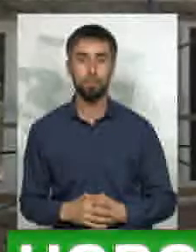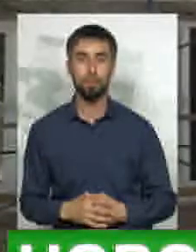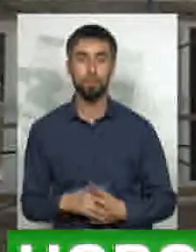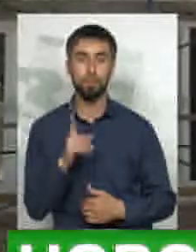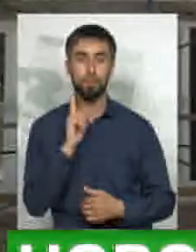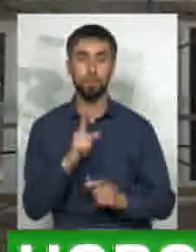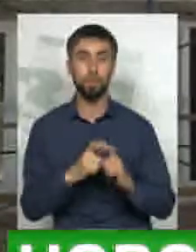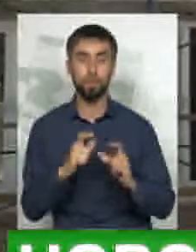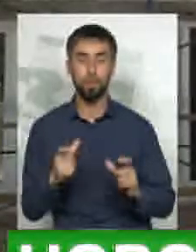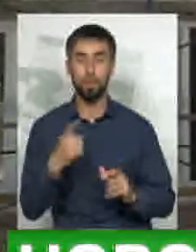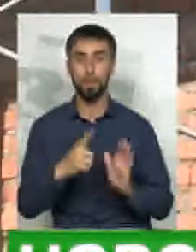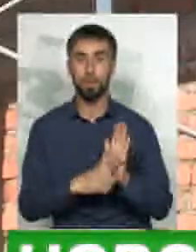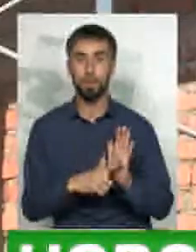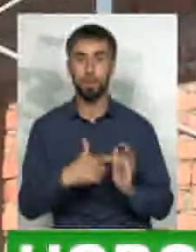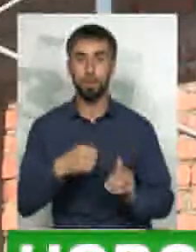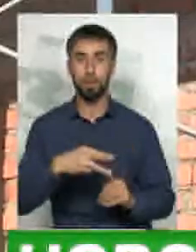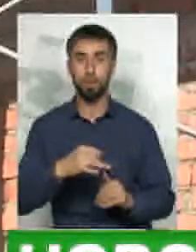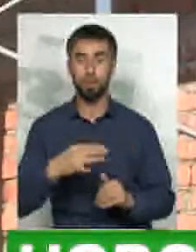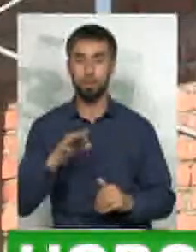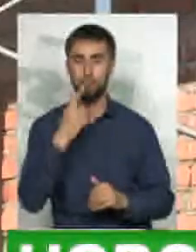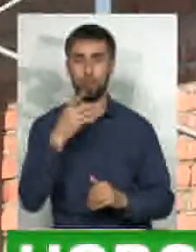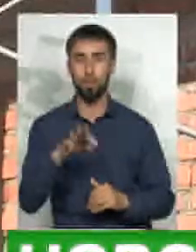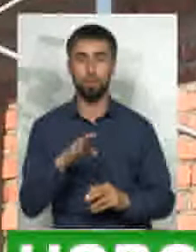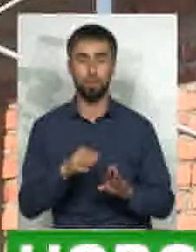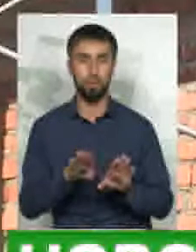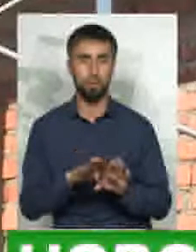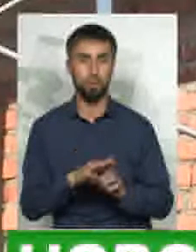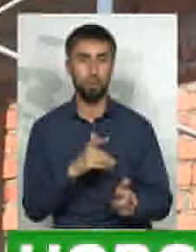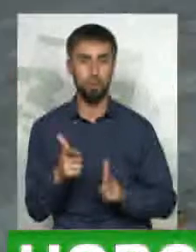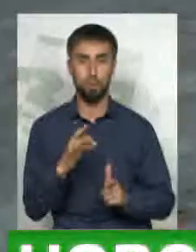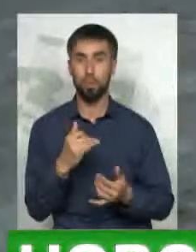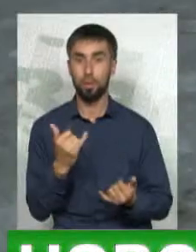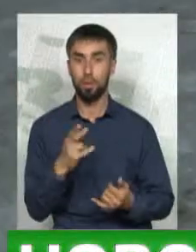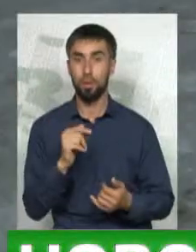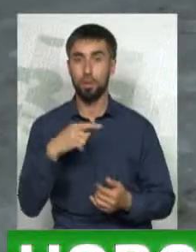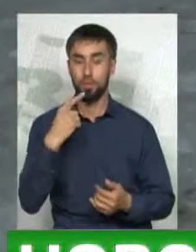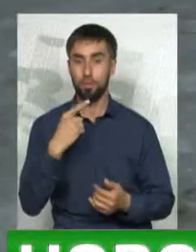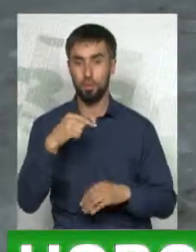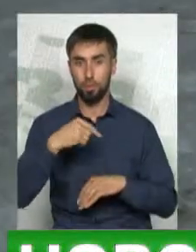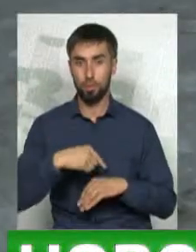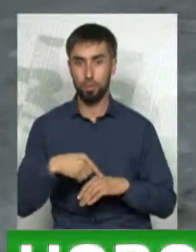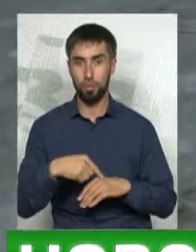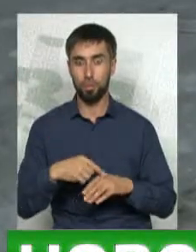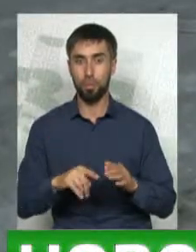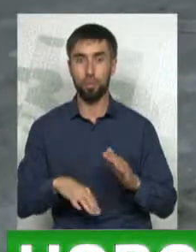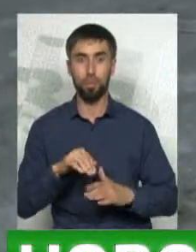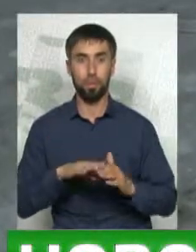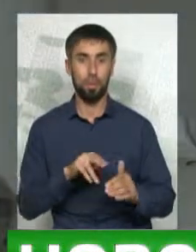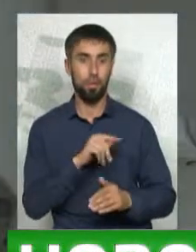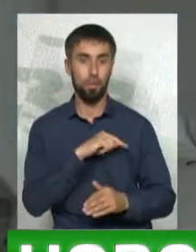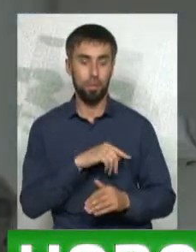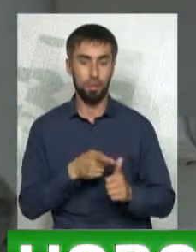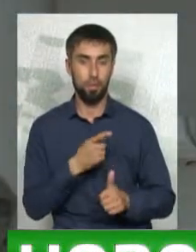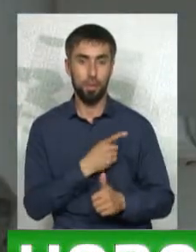Пока что школа номер 7 в Гамурзиево далека от ярких преображений. Но уже сейчас, как говорится, чувствуется рука мастера. Строители